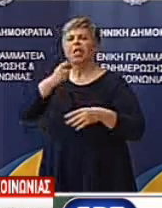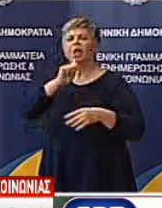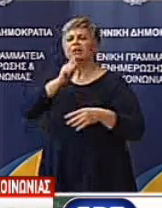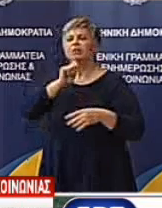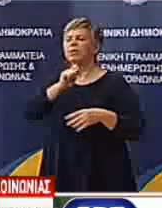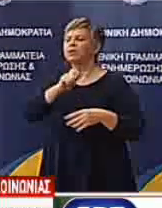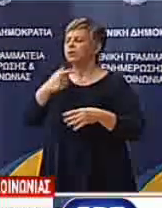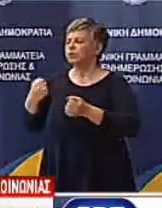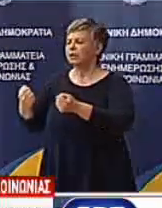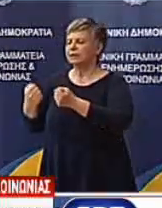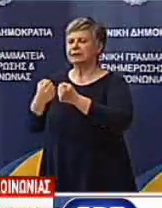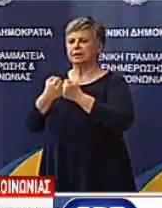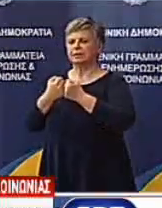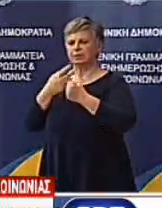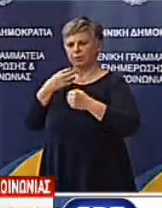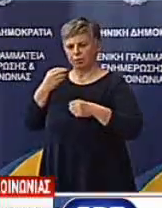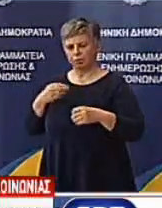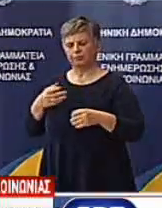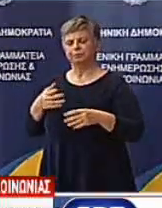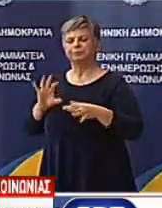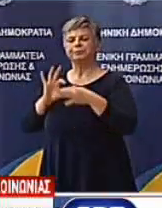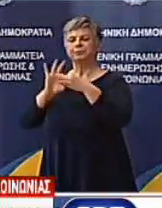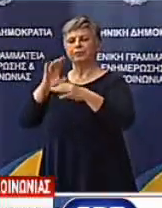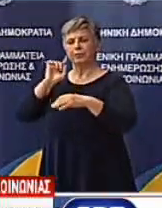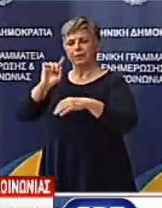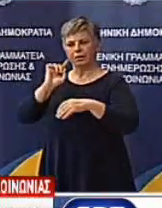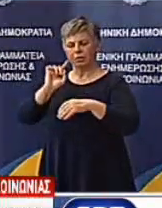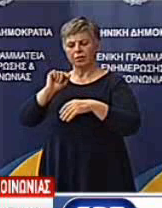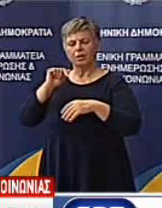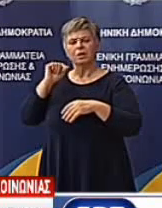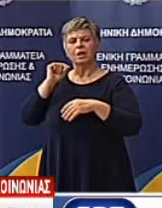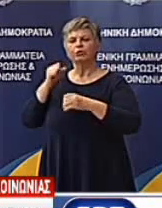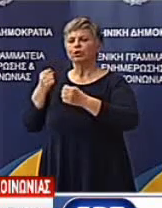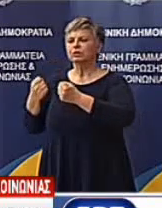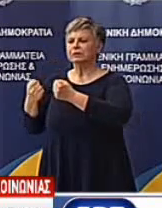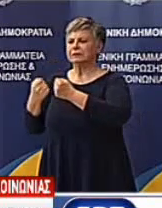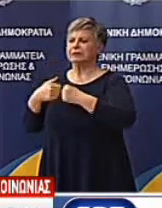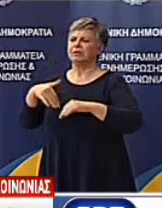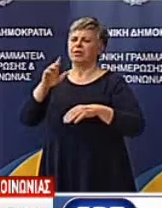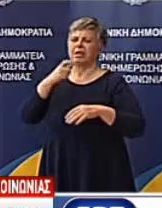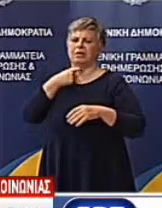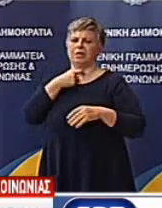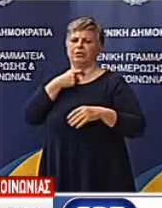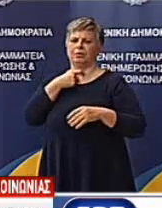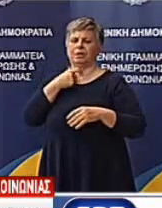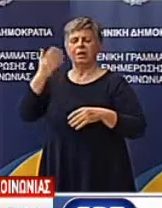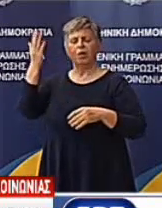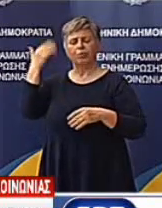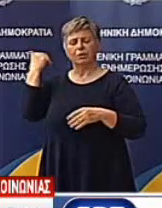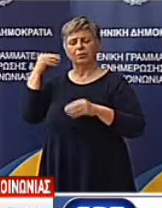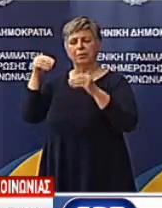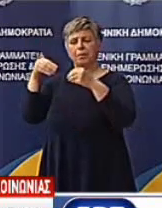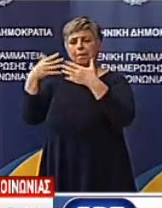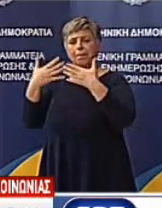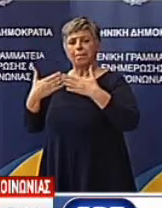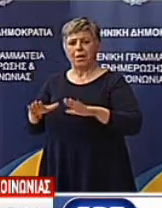άλλο. Η συμφωνία, λοιπόν, την οποία έχουμε αποδεχθεί, δεν χρειάζεται στήριξη, διότι είναι δεδομένη και έχει ψηφιστεί. Αυτό που ήθελα,